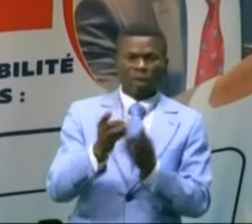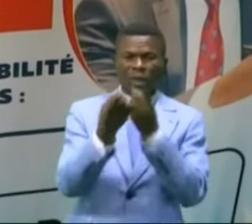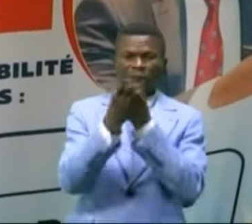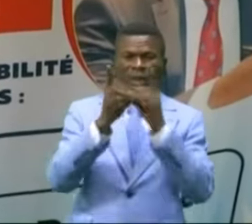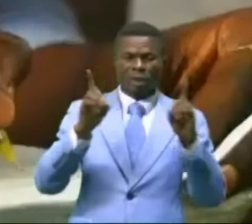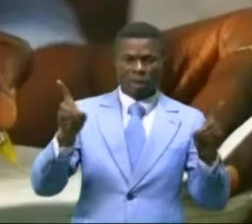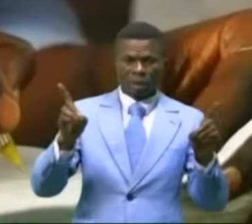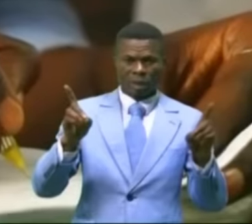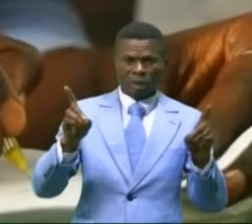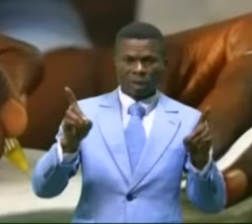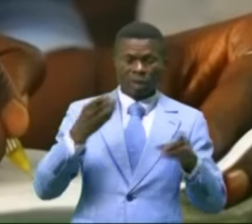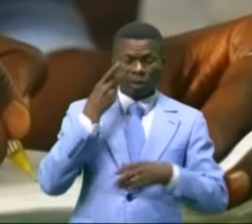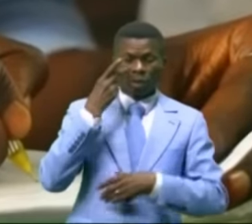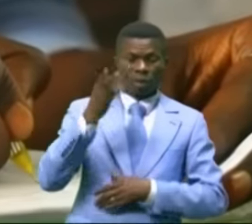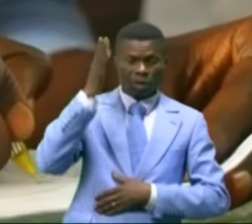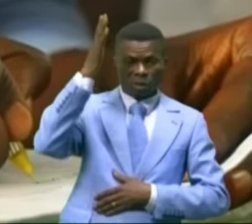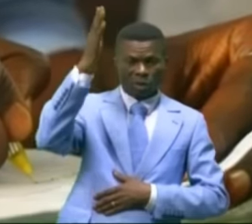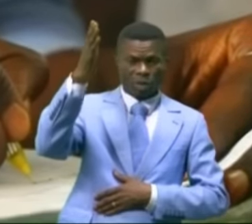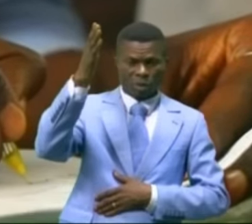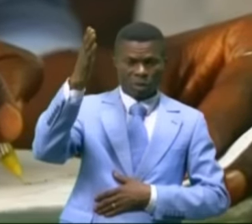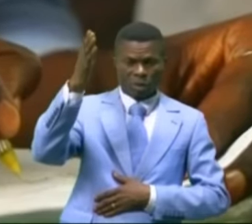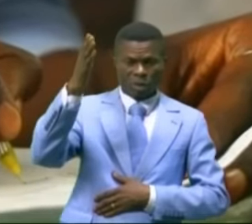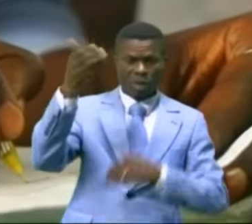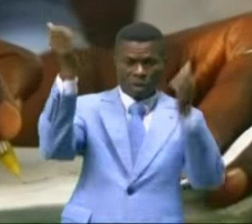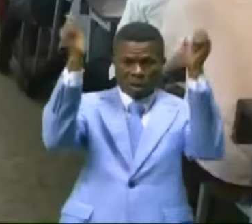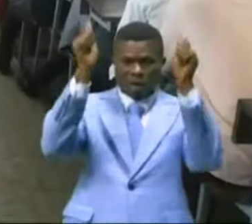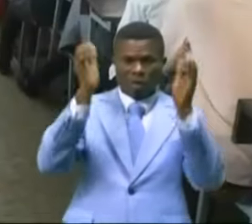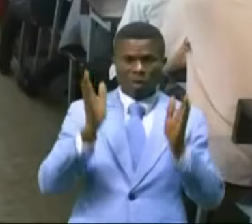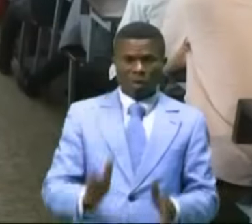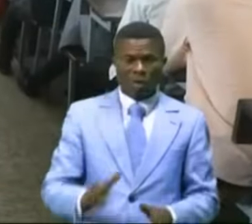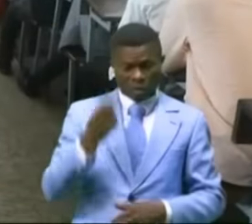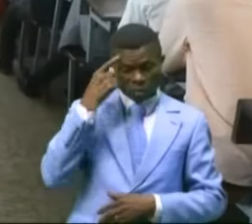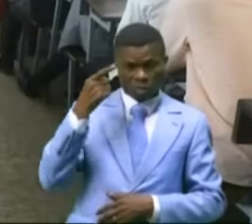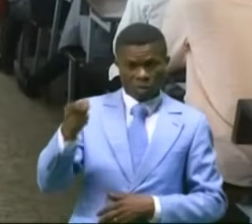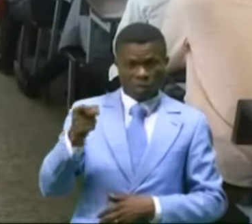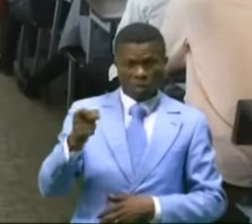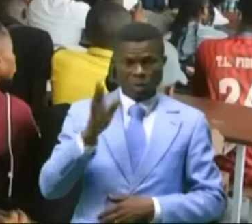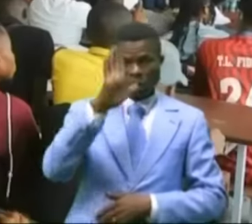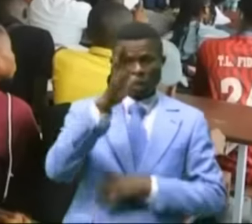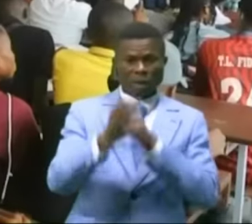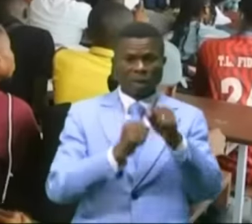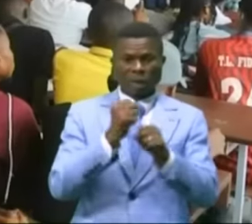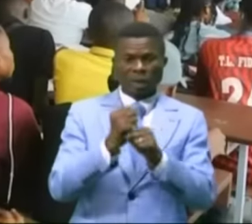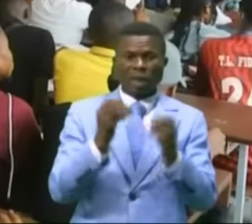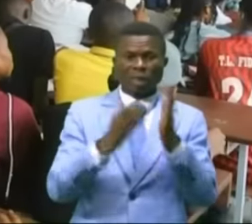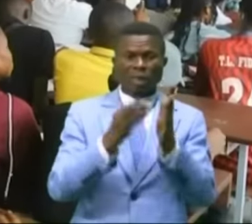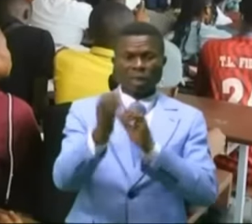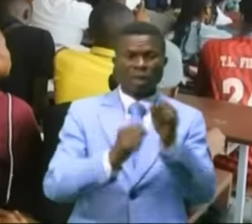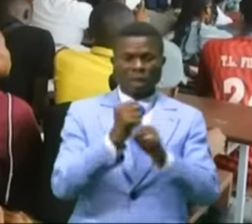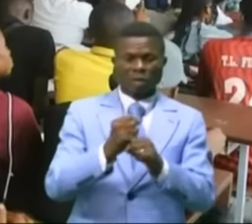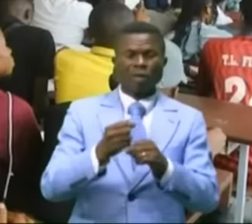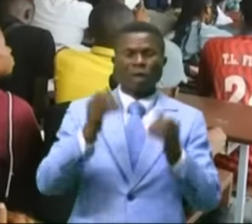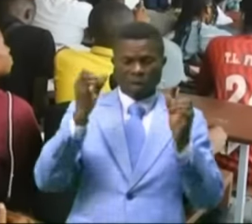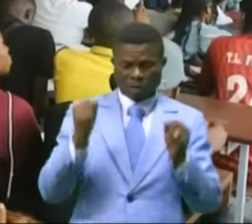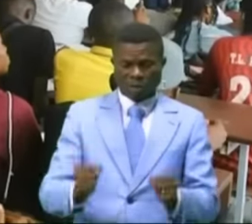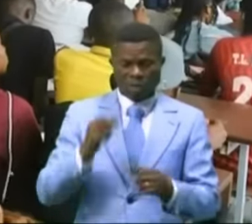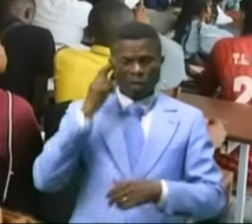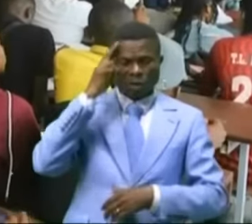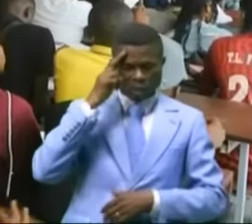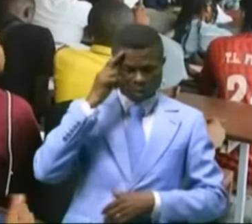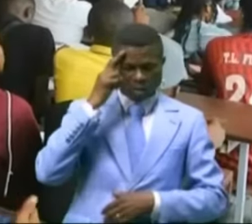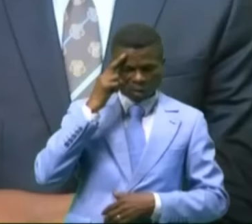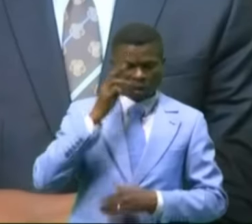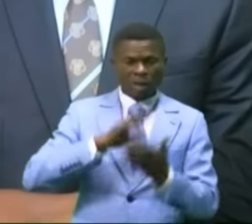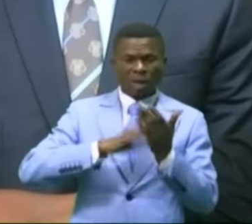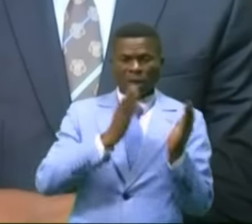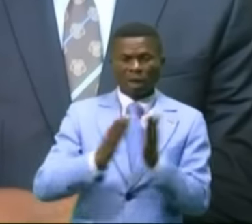démocratique, perspective africaine ». Pour lui, 9 ans après, il y a lieu de s'arrêter et faire le